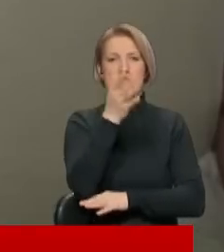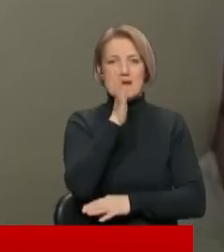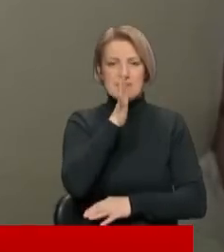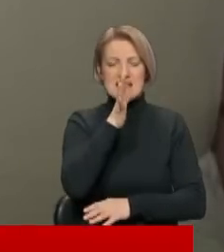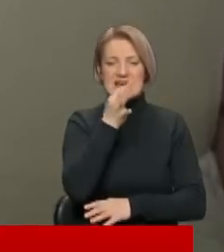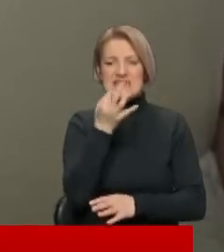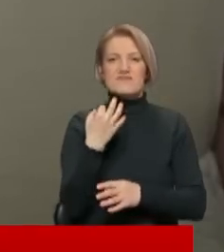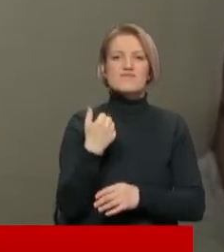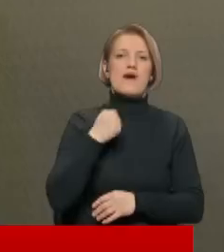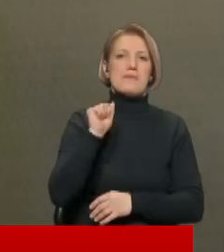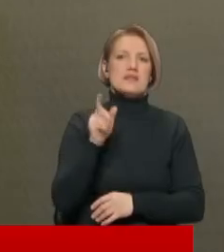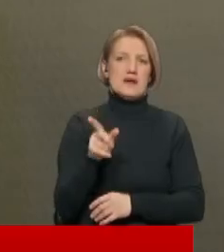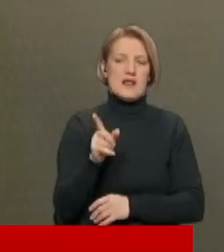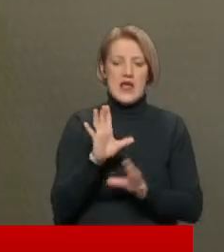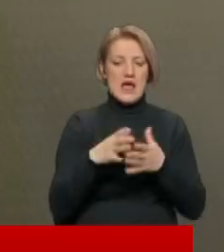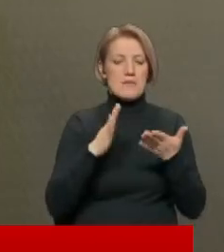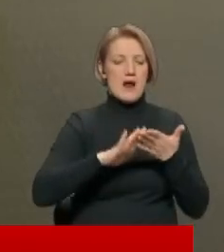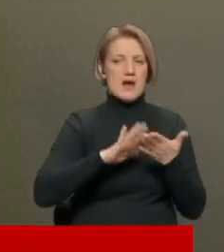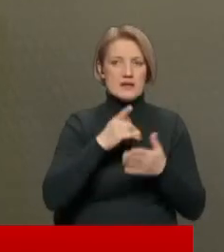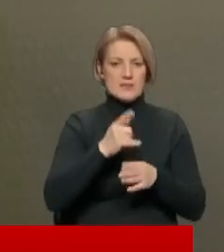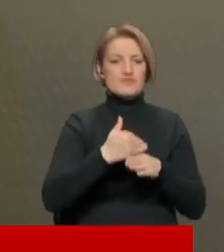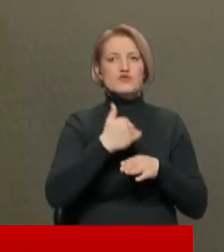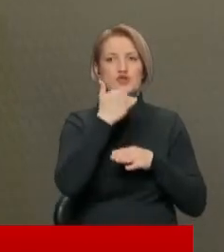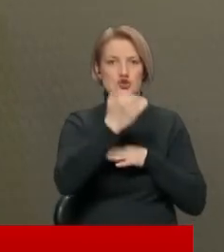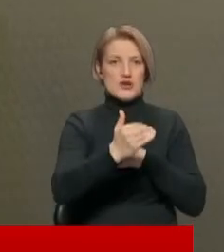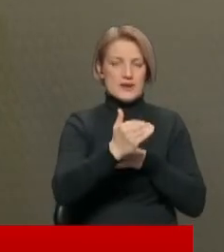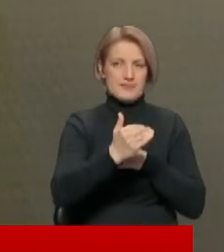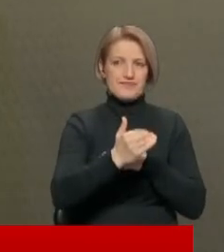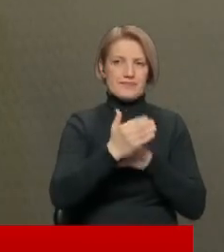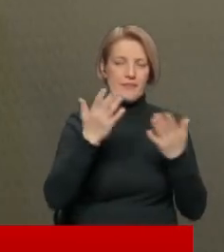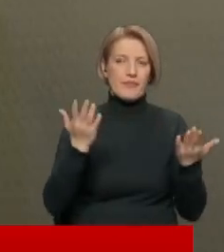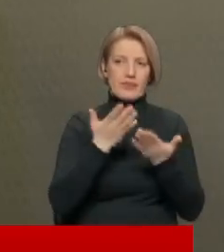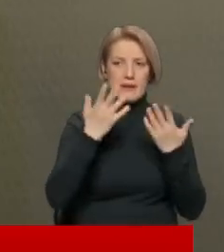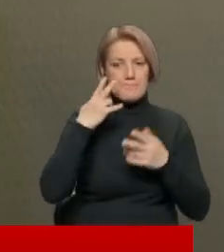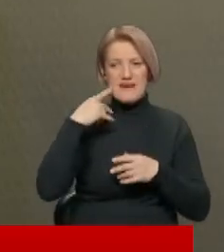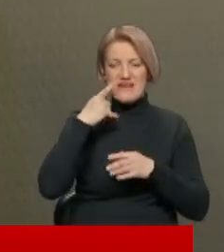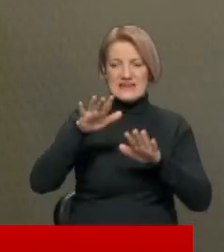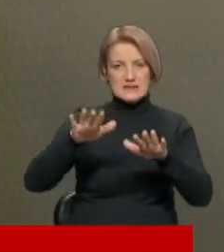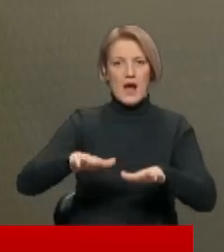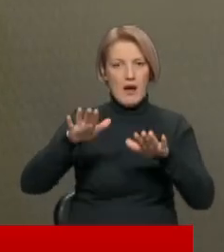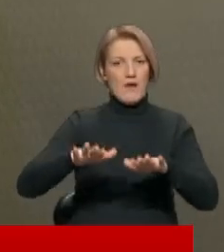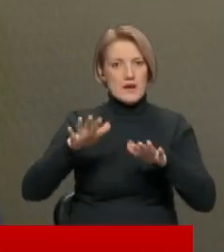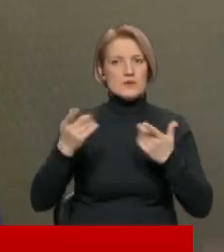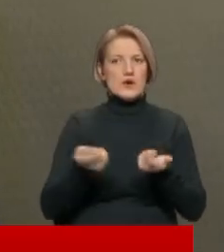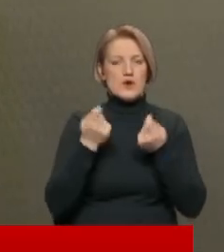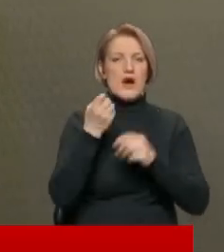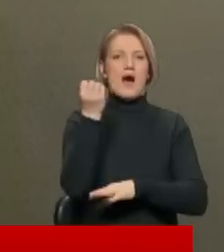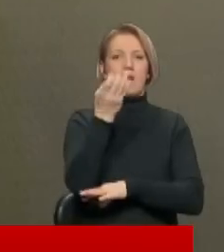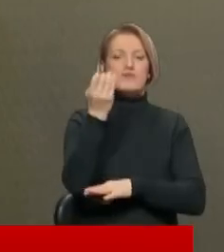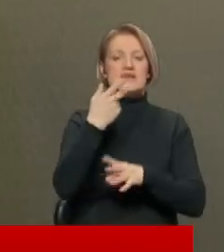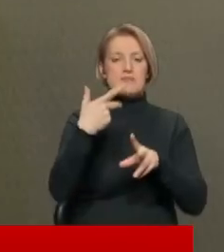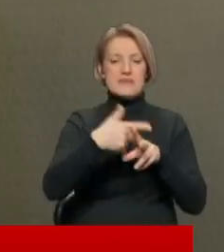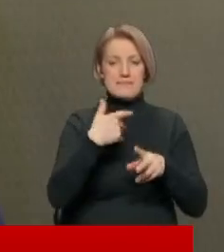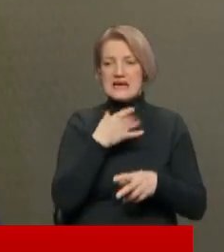bilmelerine izin vermediğini söylüyor ekip arkadaşlarım dışarıda hala Beyefendiyi sakinleştirmeye çalışıyordu ambulansa